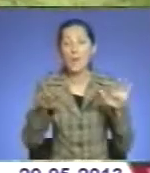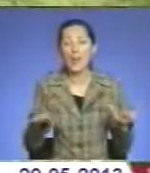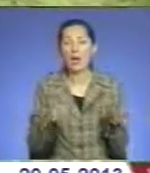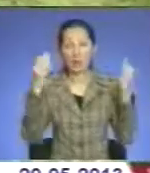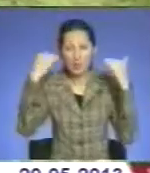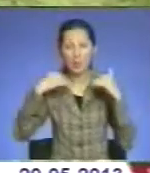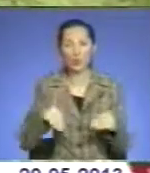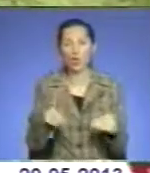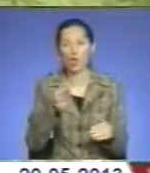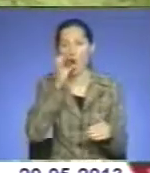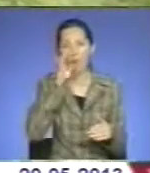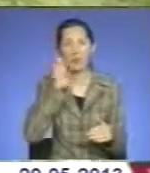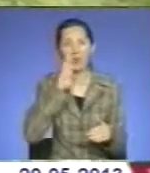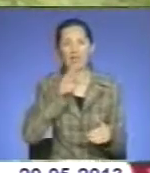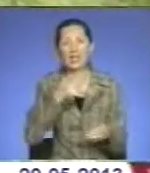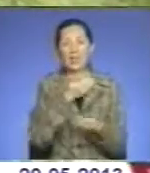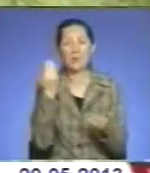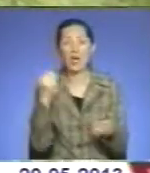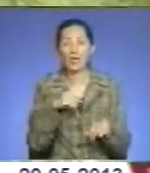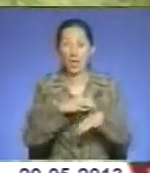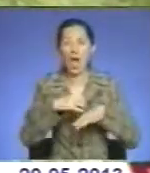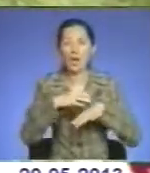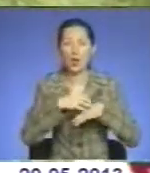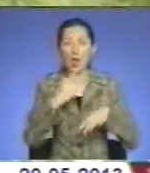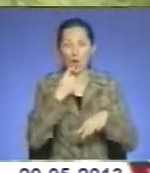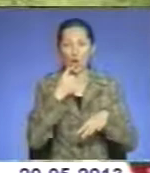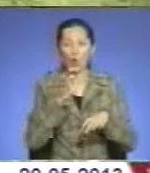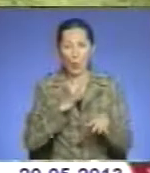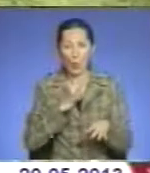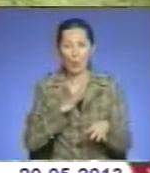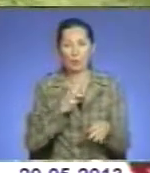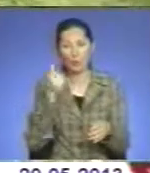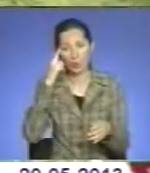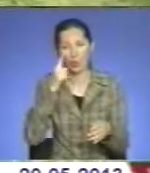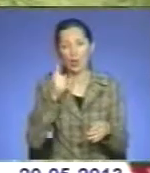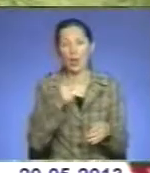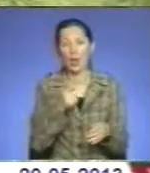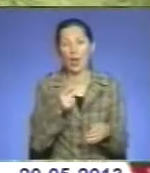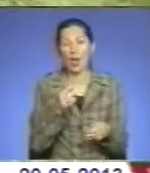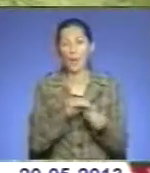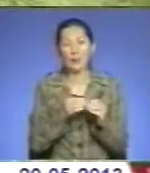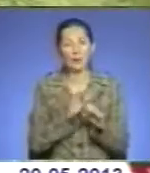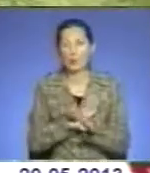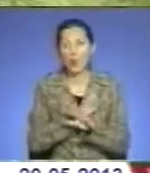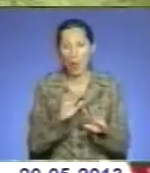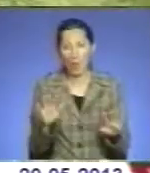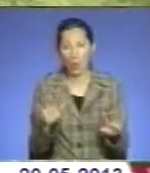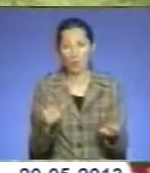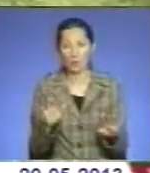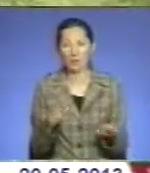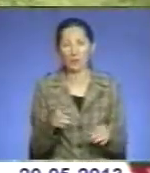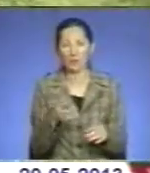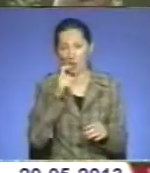маєте поранень, де кровоточило би чи інших якихось проблем, я відповідно думаю, що і не буде таких аж